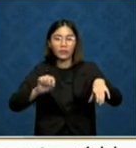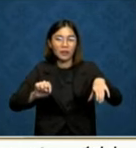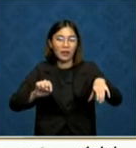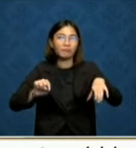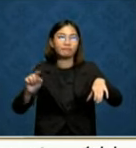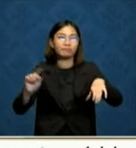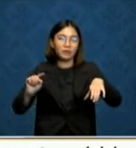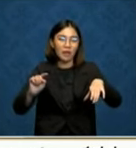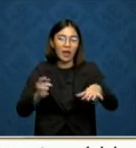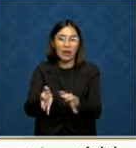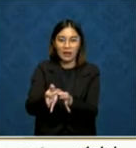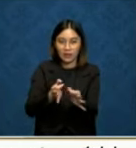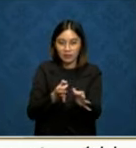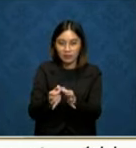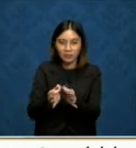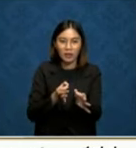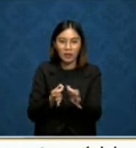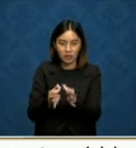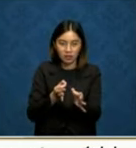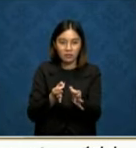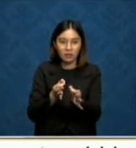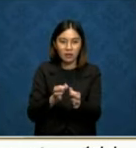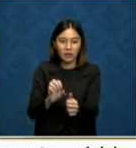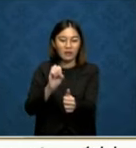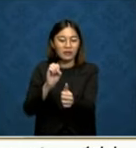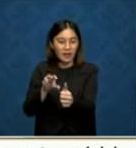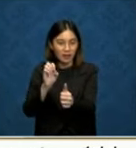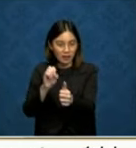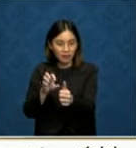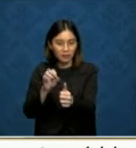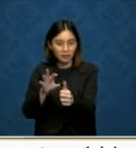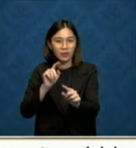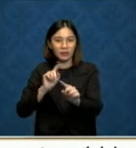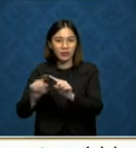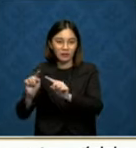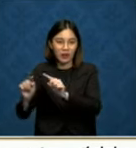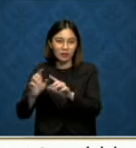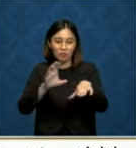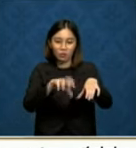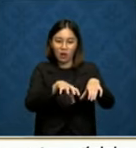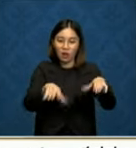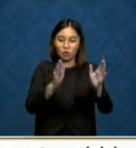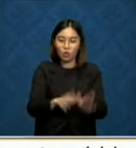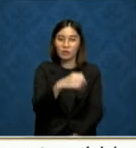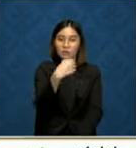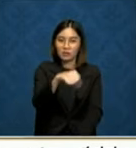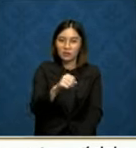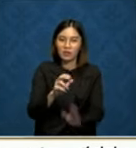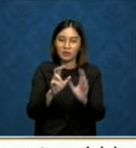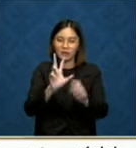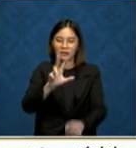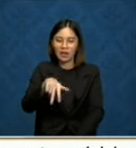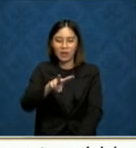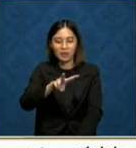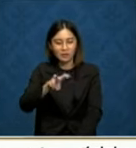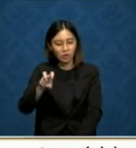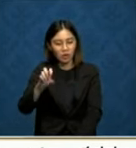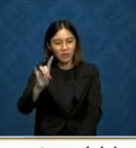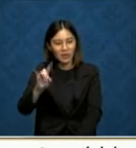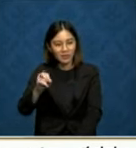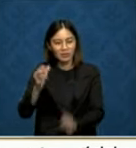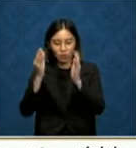อฐิบายให้คำแนะนำอย่างน้อยองกร ละสิบคน 3,280 คน